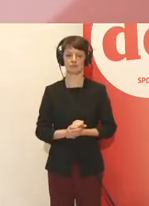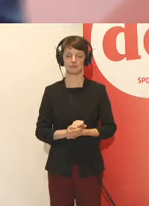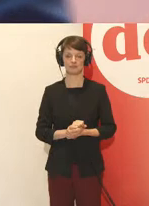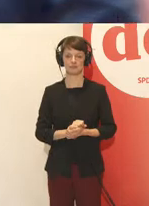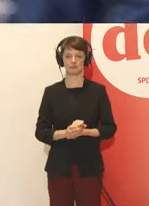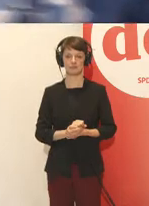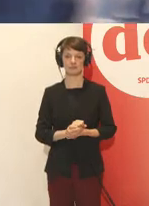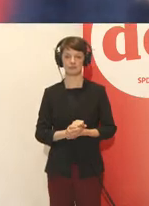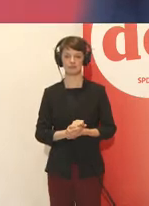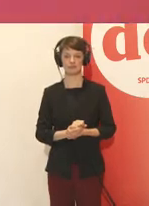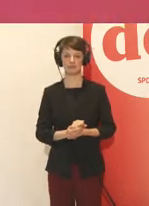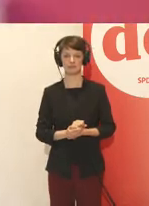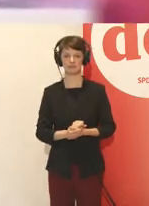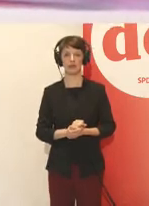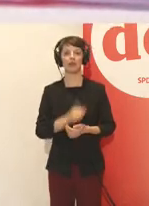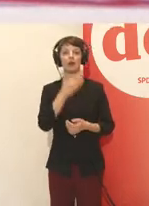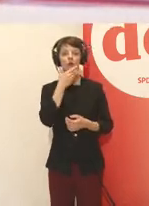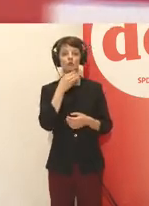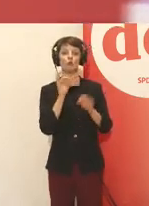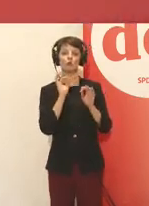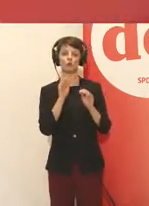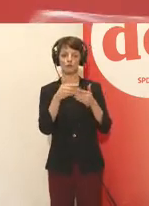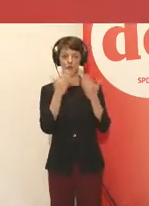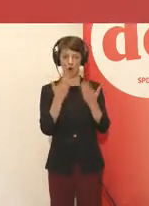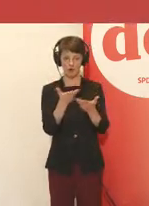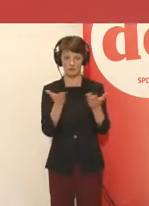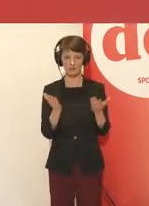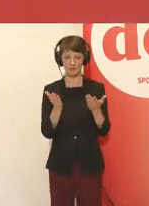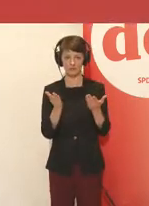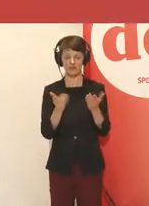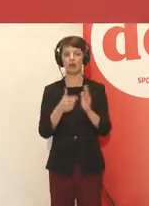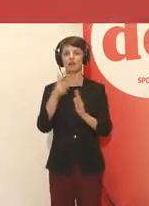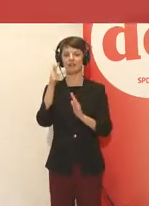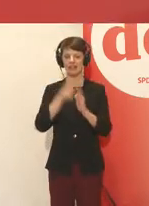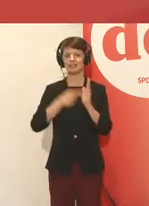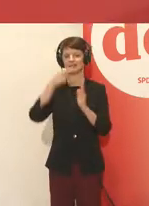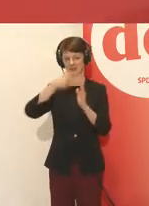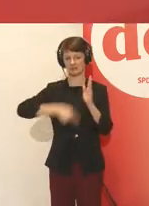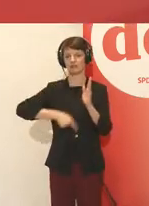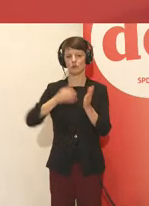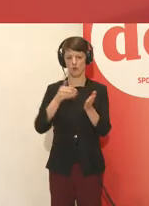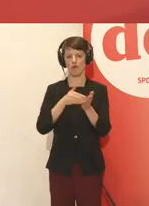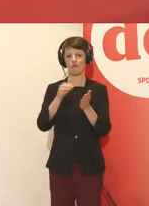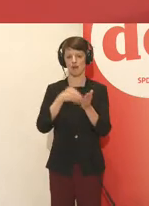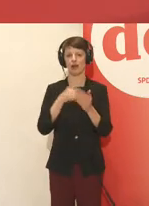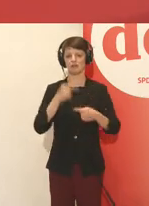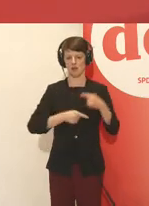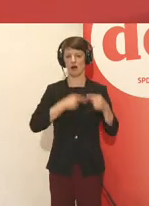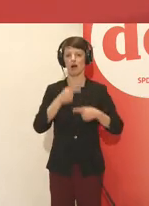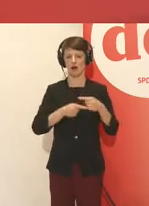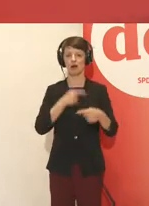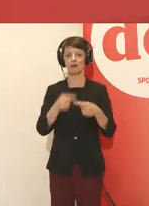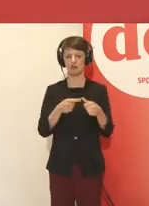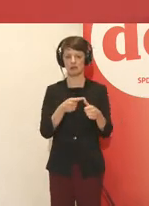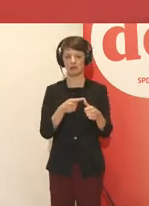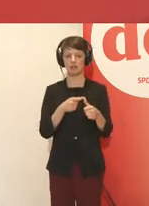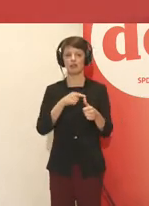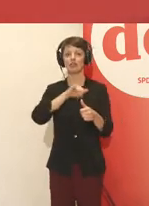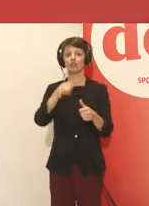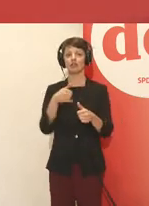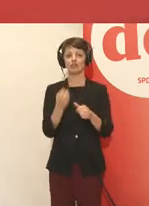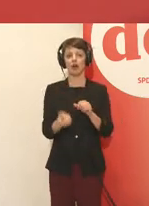einen schönen guten morgen auch von mir und die liste geht noch weiter es werden nämlich dabei sein jessica